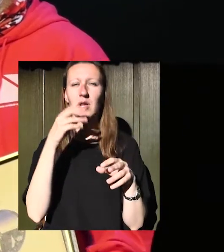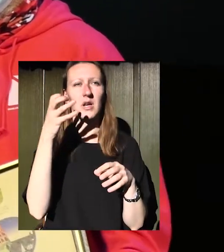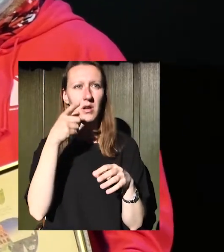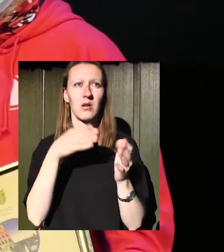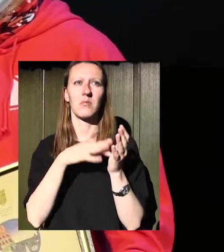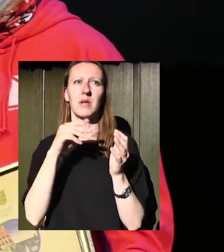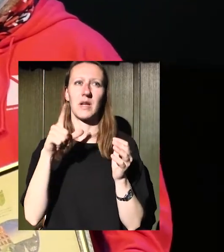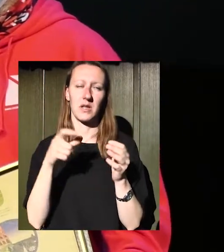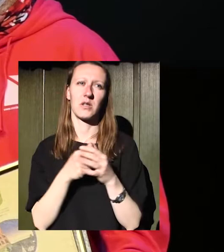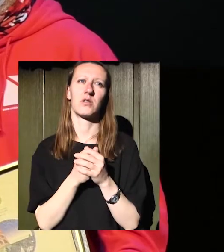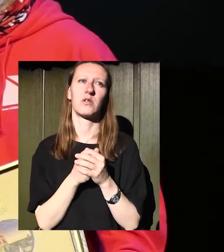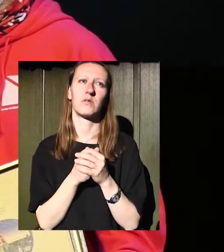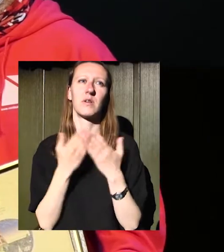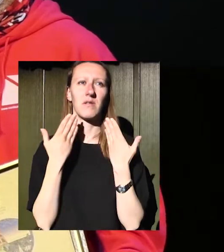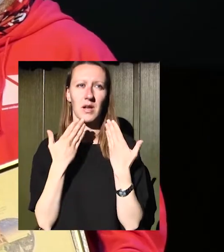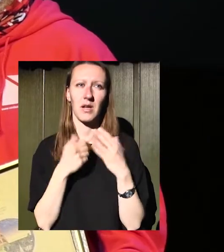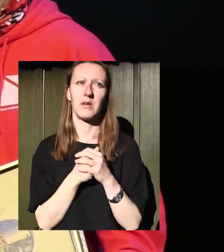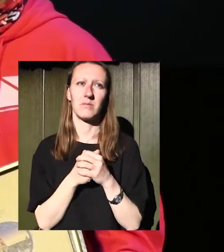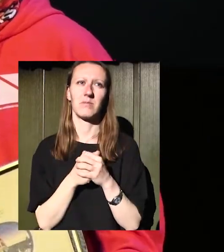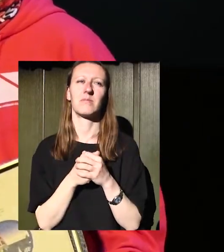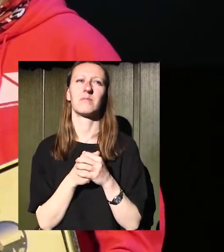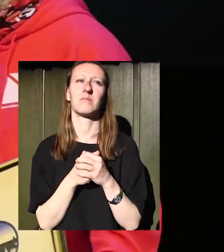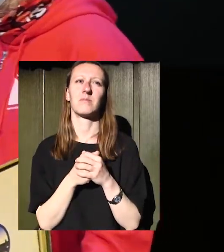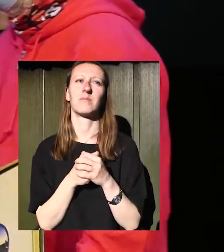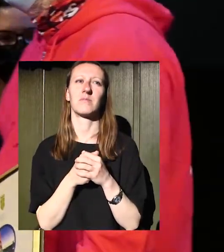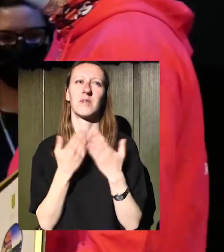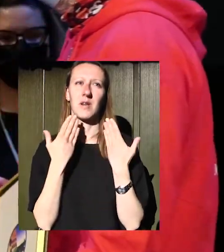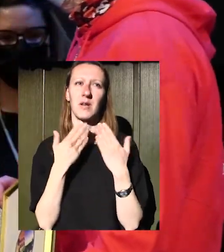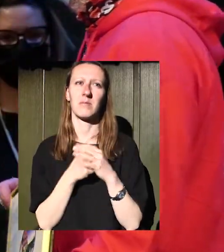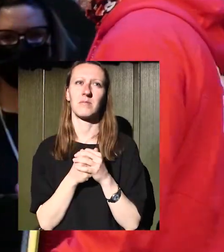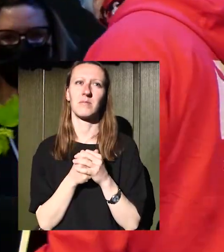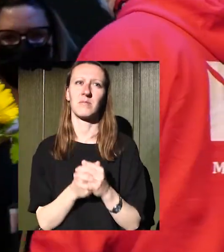i gradonačelniku Borisu Miletiću. Hvala.